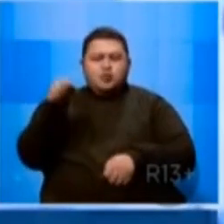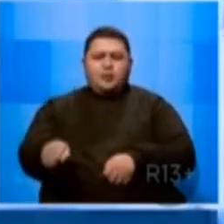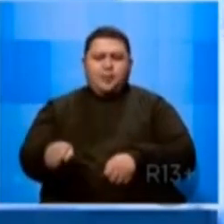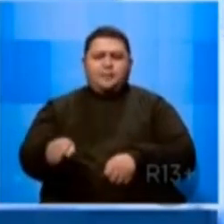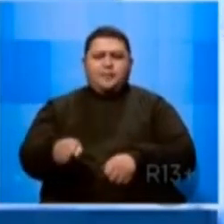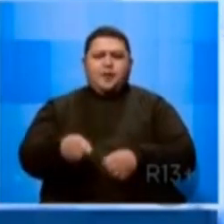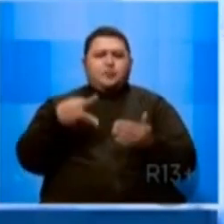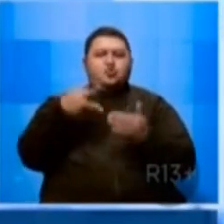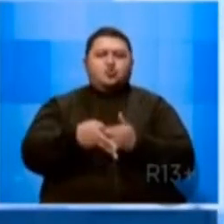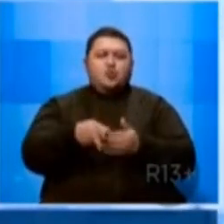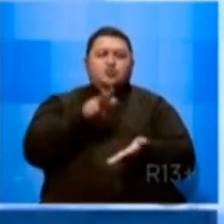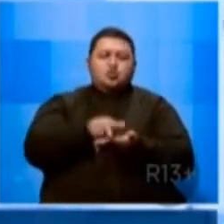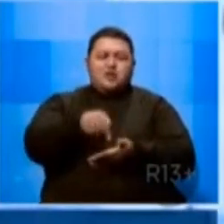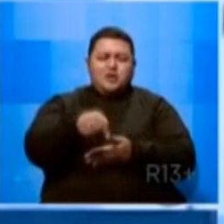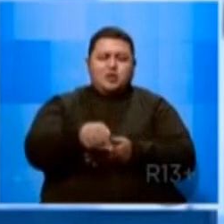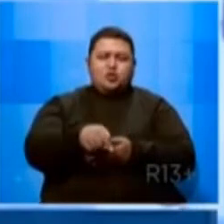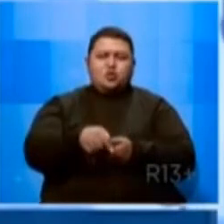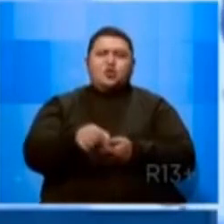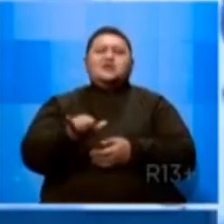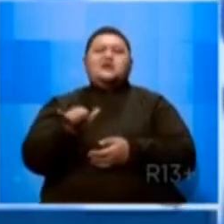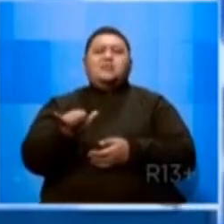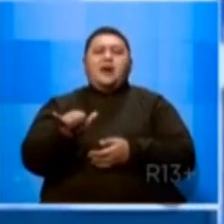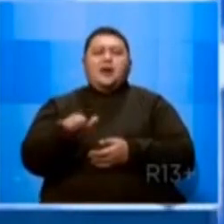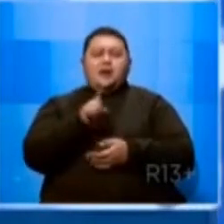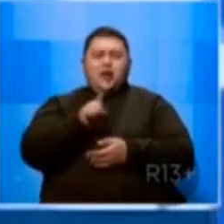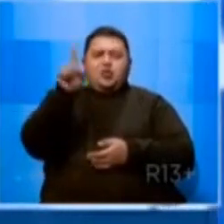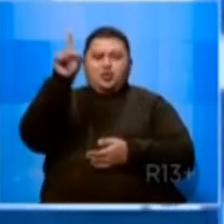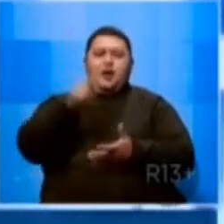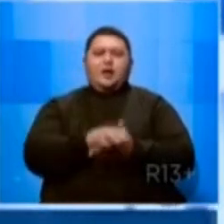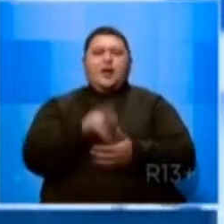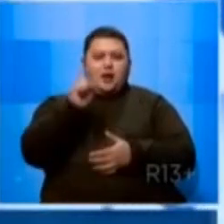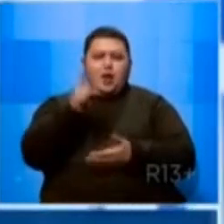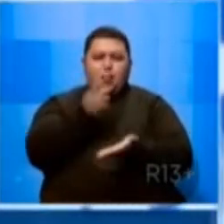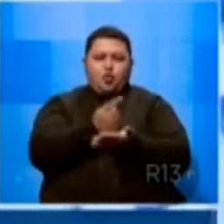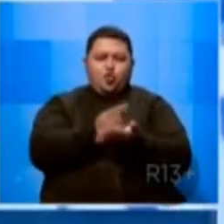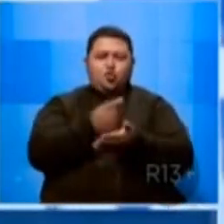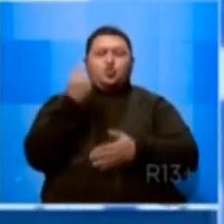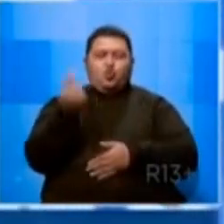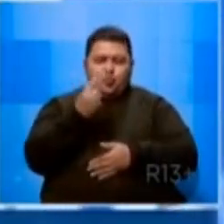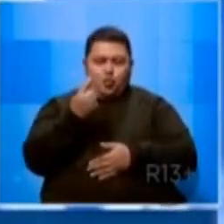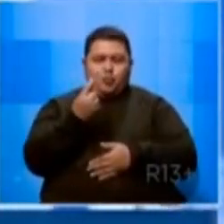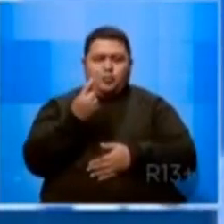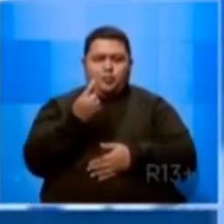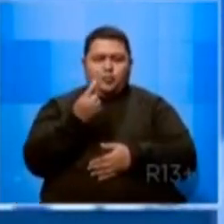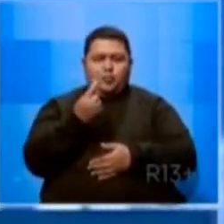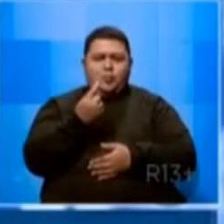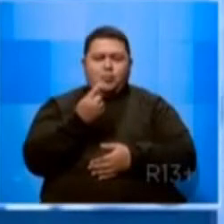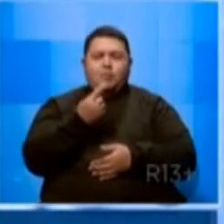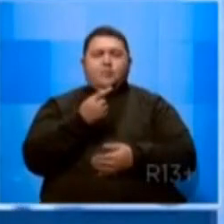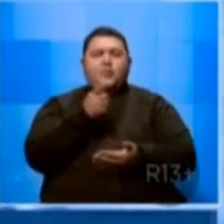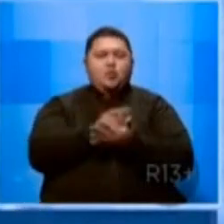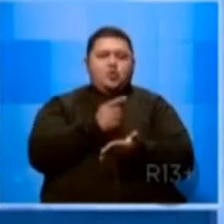sejak awal keluarga ketika jaksa penuntut umum melakukan tuntutan terhadap